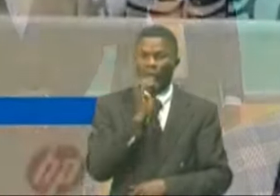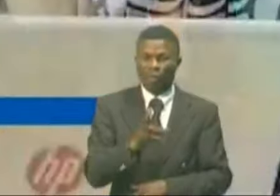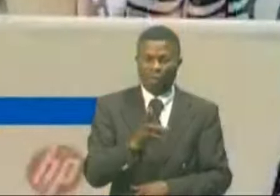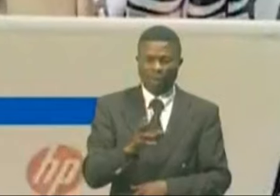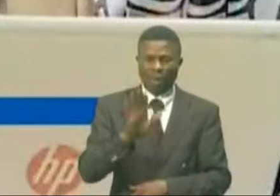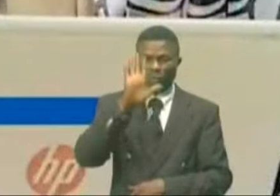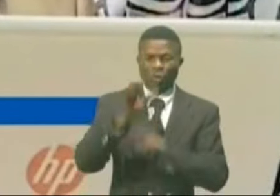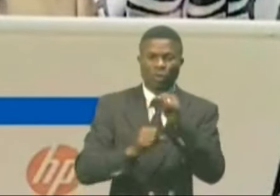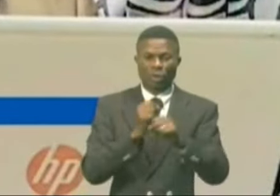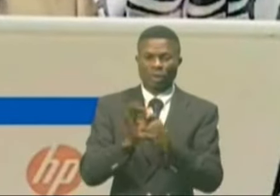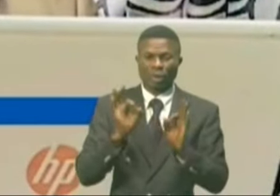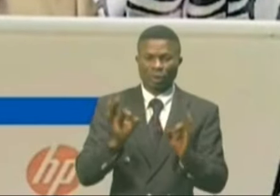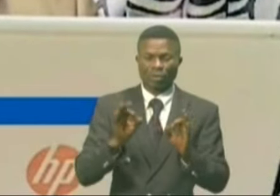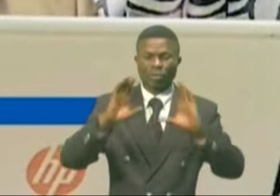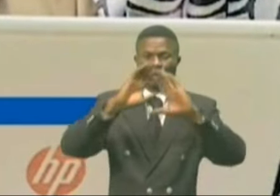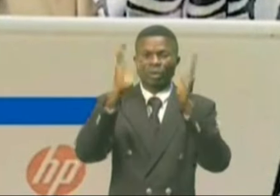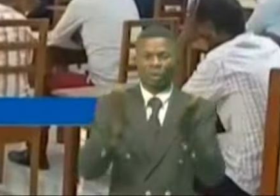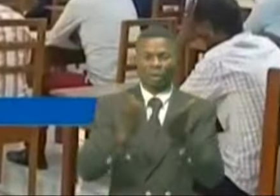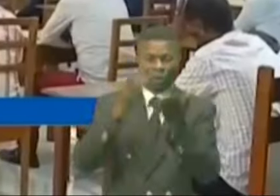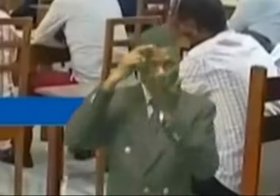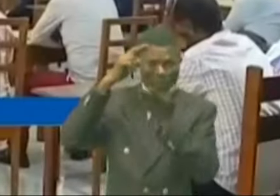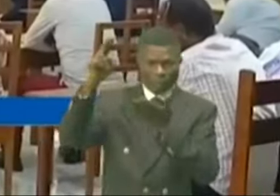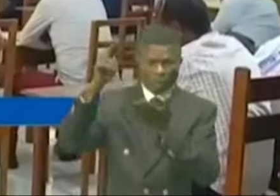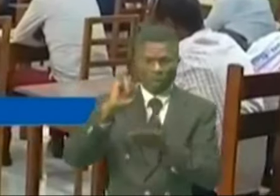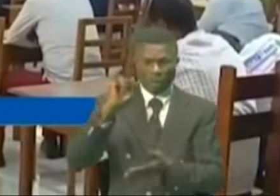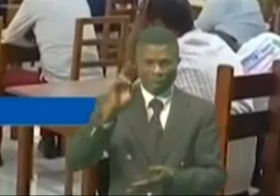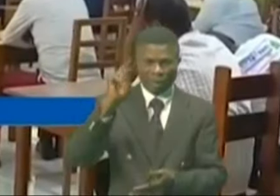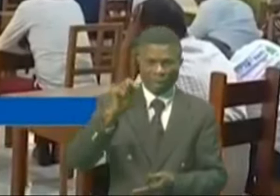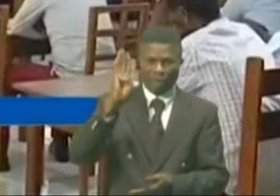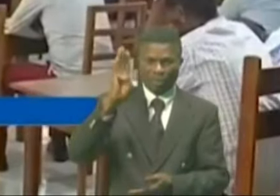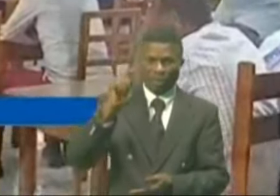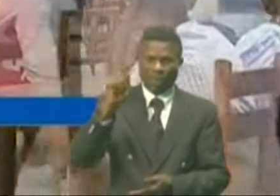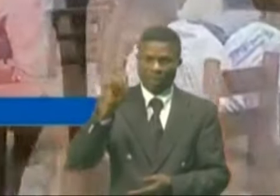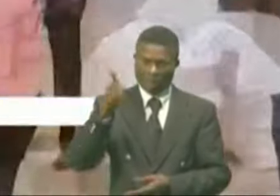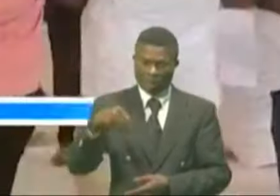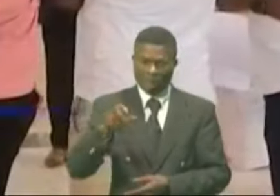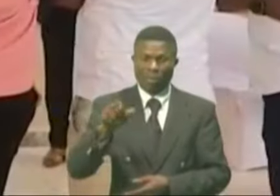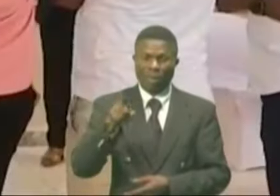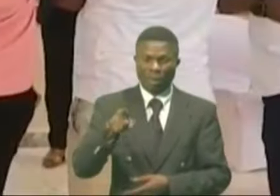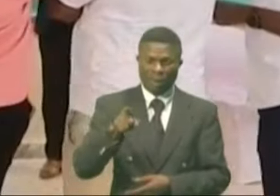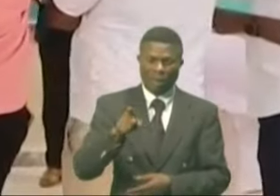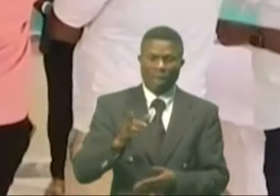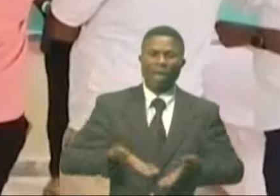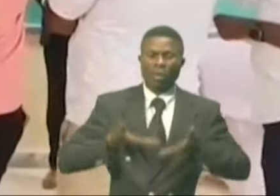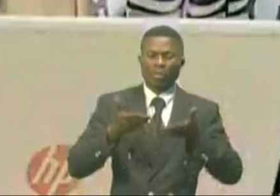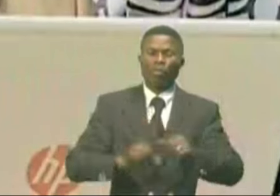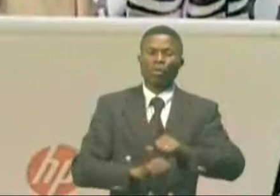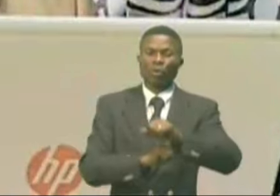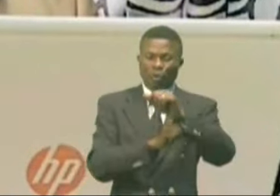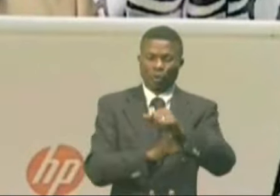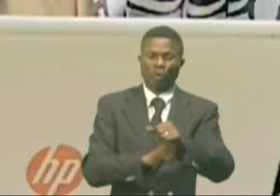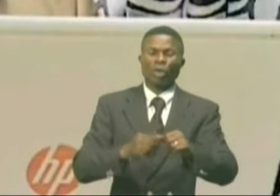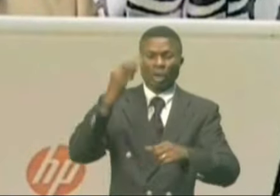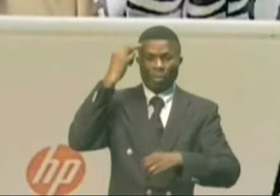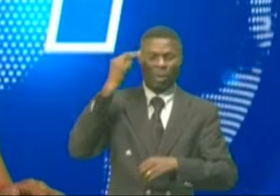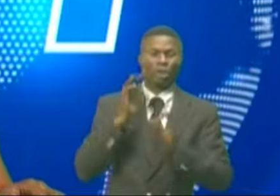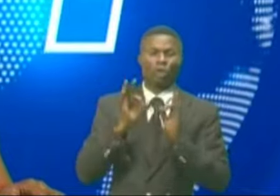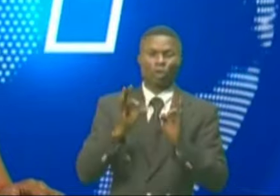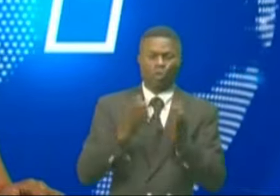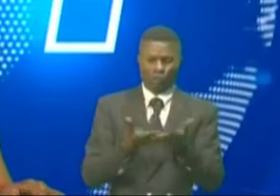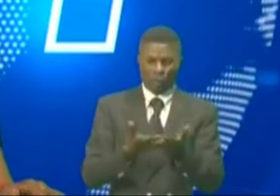nouveau quinquennat. La communauté universitaire de l'INBTP Kisangani se propose donc d'accompagner la nouvelle équipe